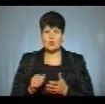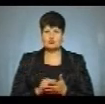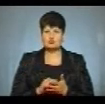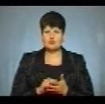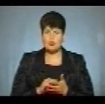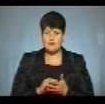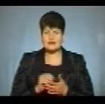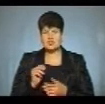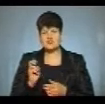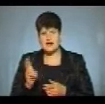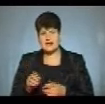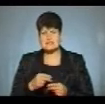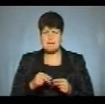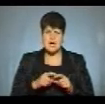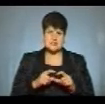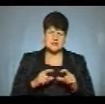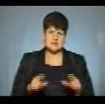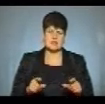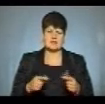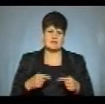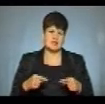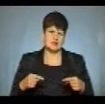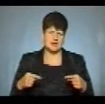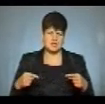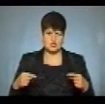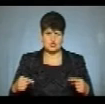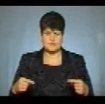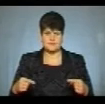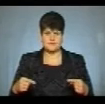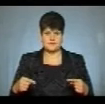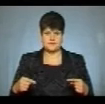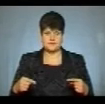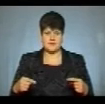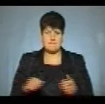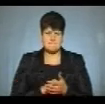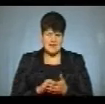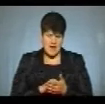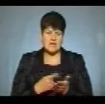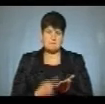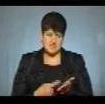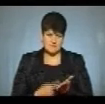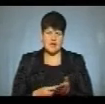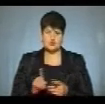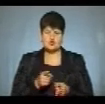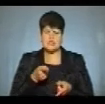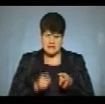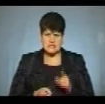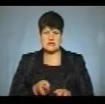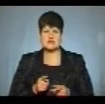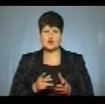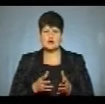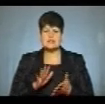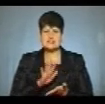документи, чеки з магазинів, інші такі матеріали підтверджують про те, що дійсно